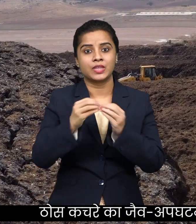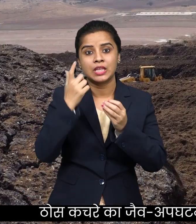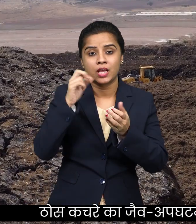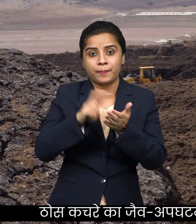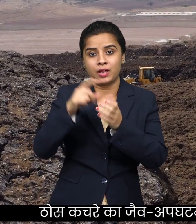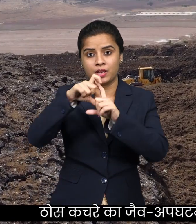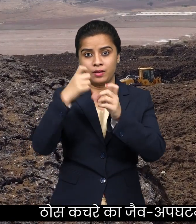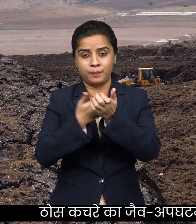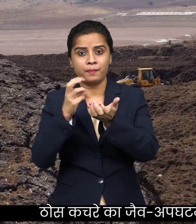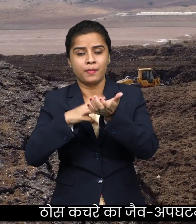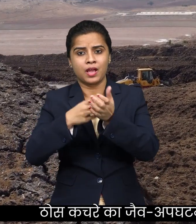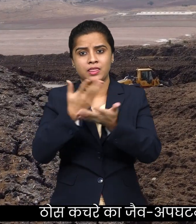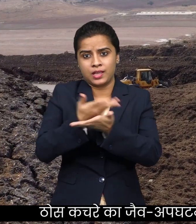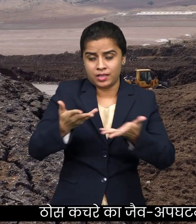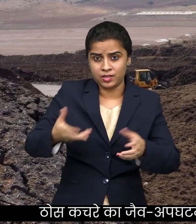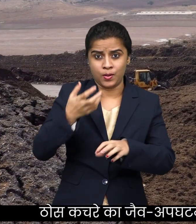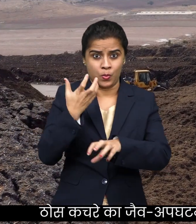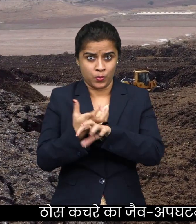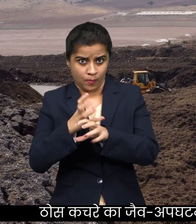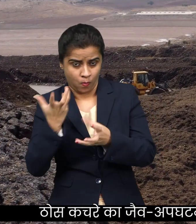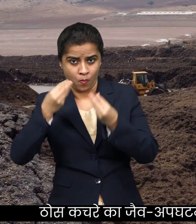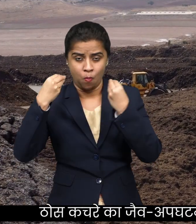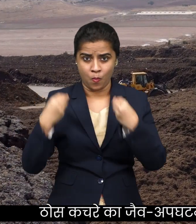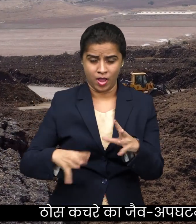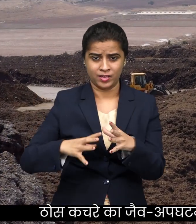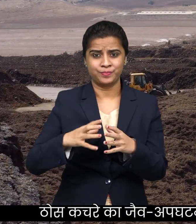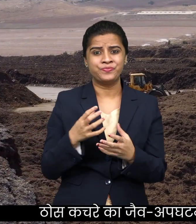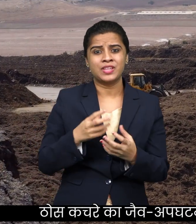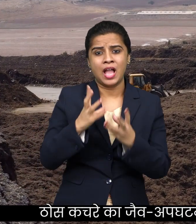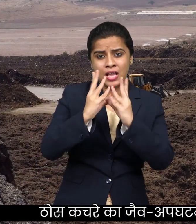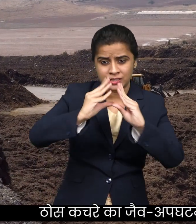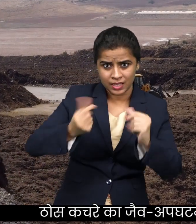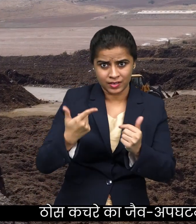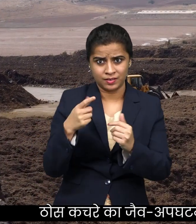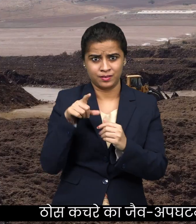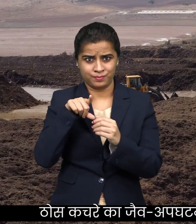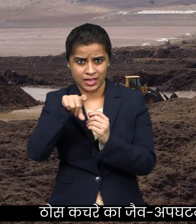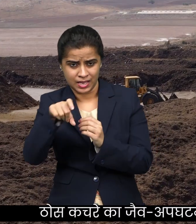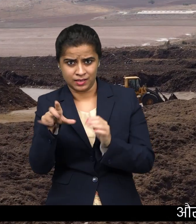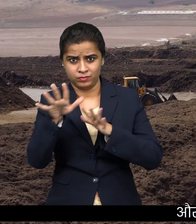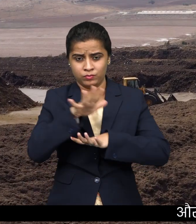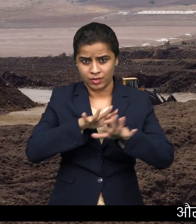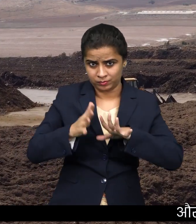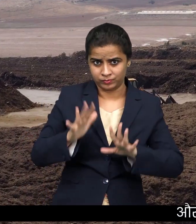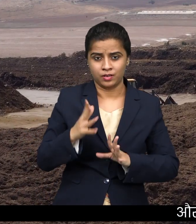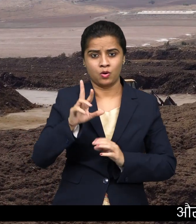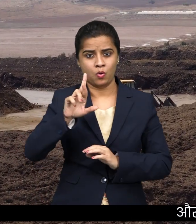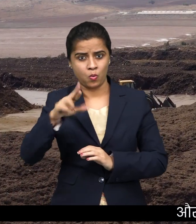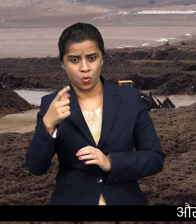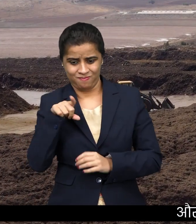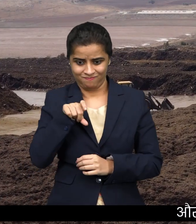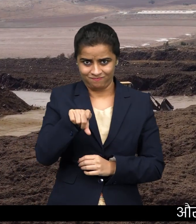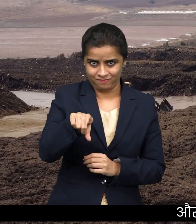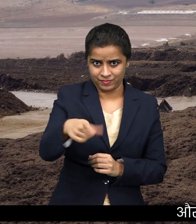ठोस कचरे का जैव अपघटनीय पदार्थ सूक्ष्मजीवी क्रिया या केंचुओं द्वारा पच जाता है और